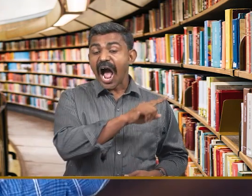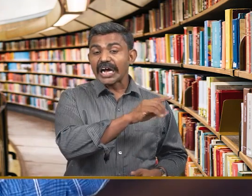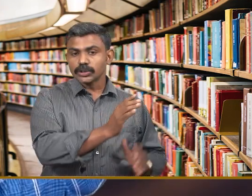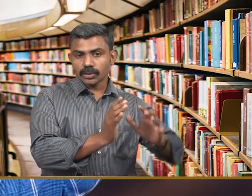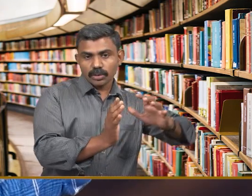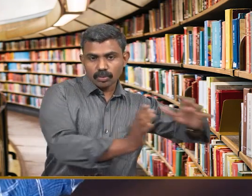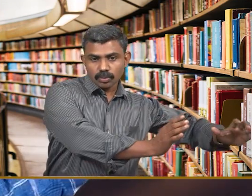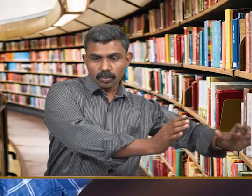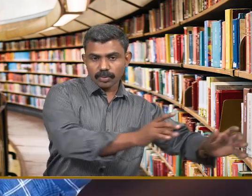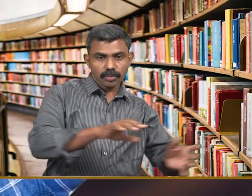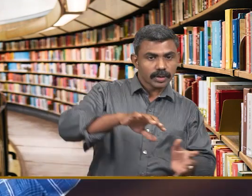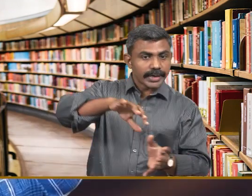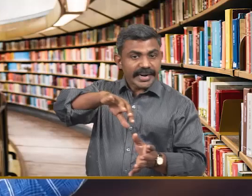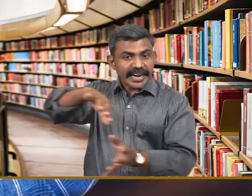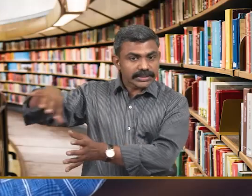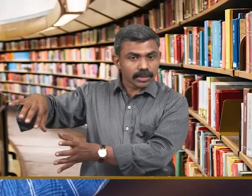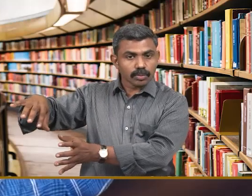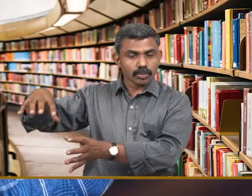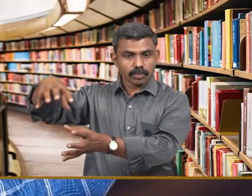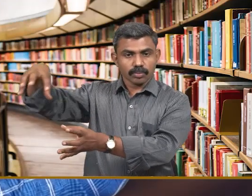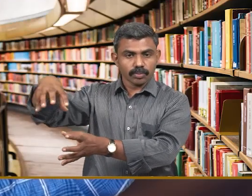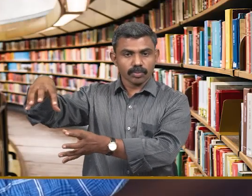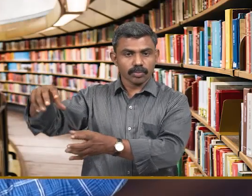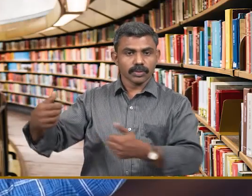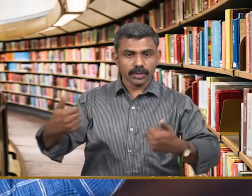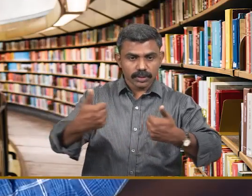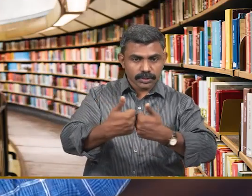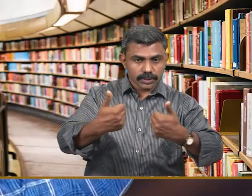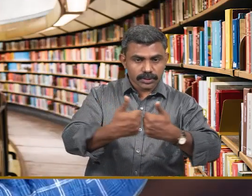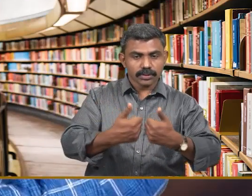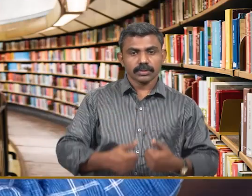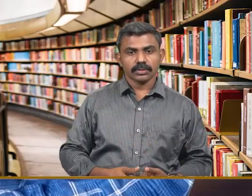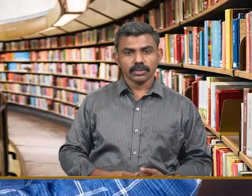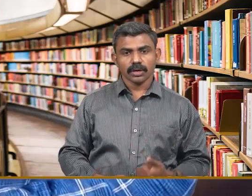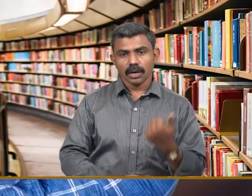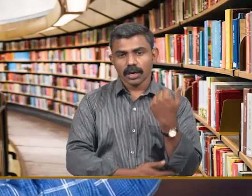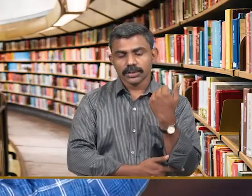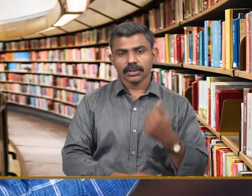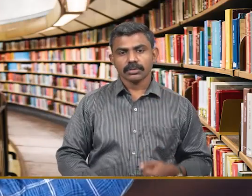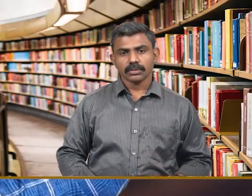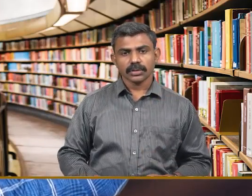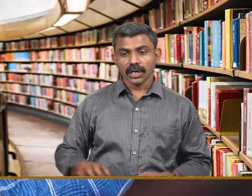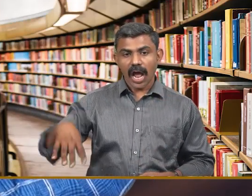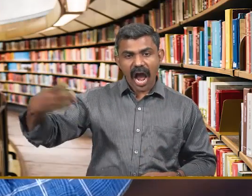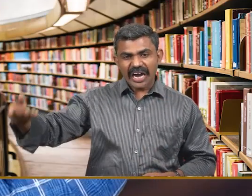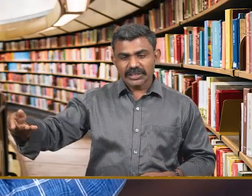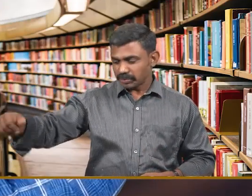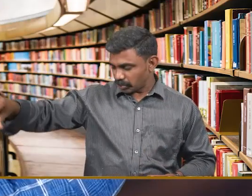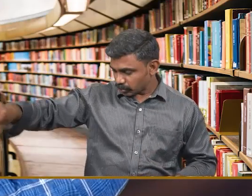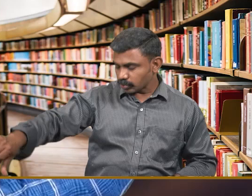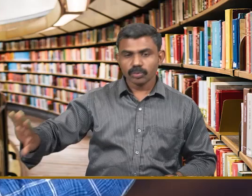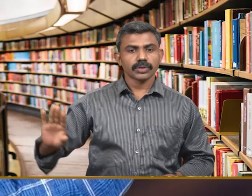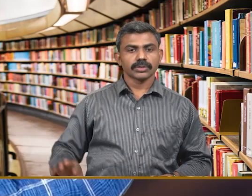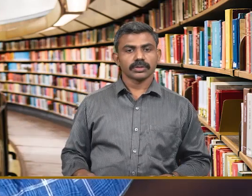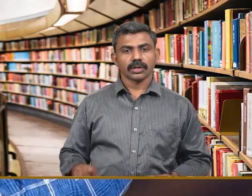நாடுகள் அப்படிங்கிற ரெண்டு அணி சேர்ந்து வந்து போரிட்டாங்க. அதில் வந்து இறுதியாக பார்த்தீங்கன்னா அச்சு நாடுகள் வந்து தோல்வியை